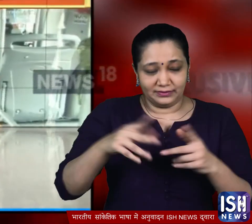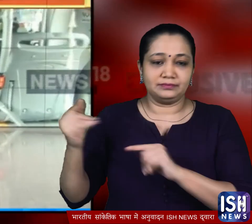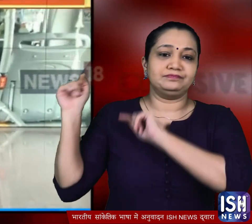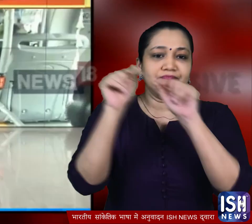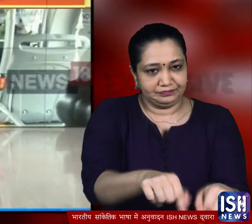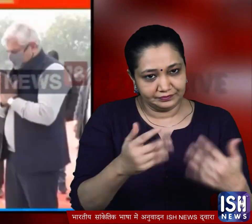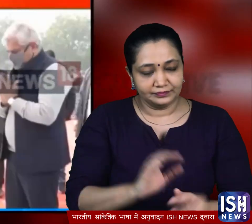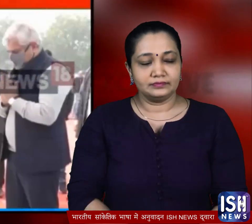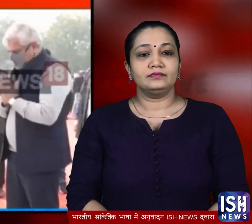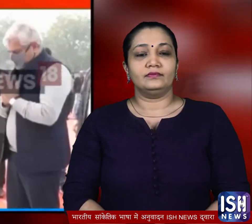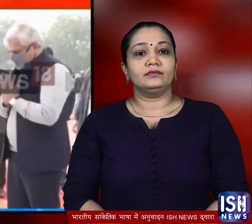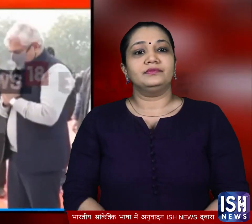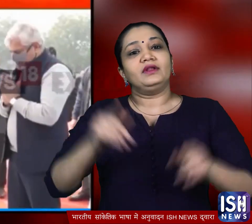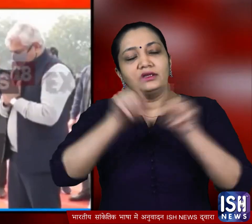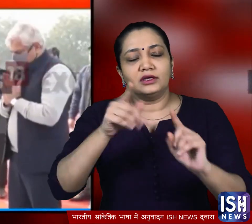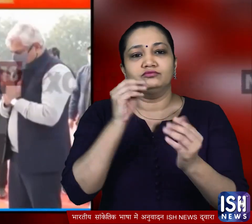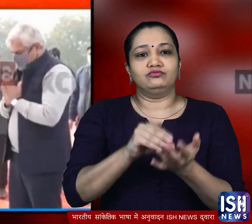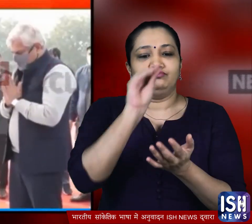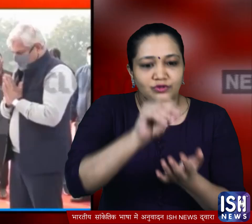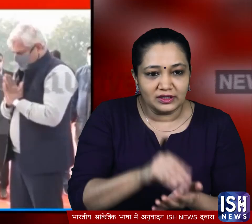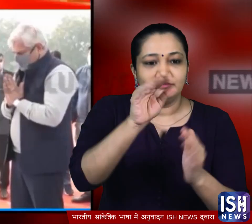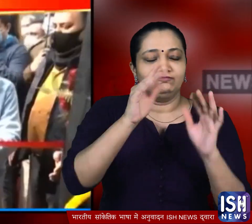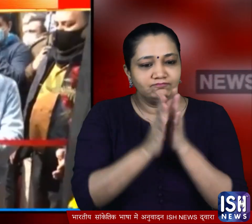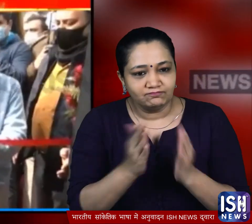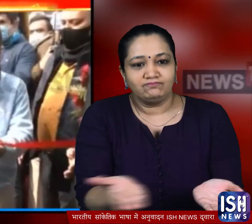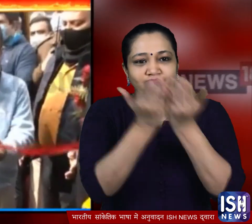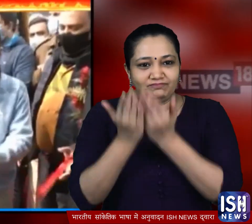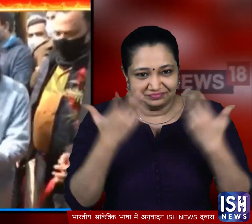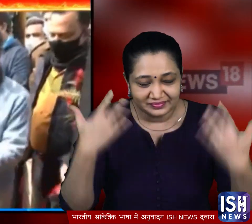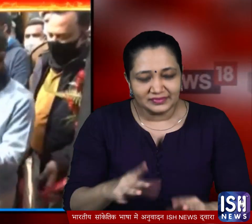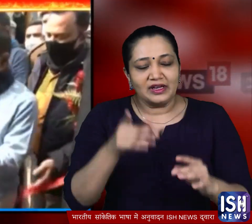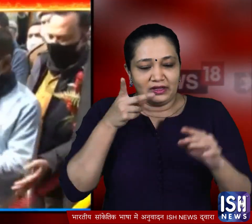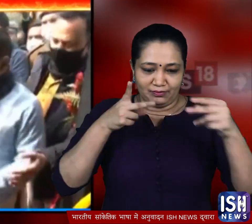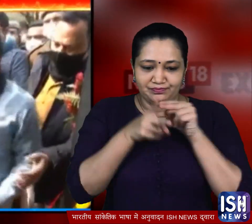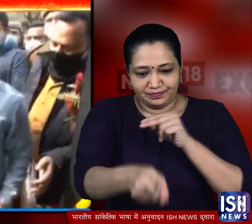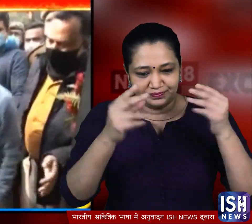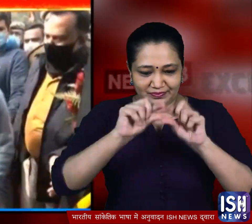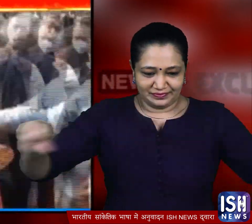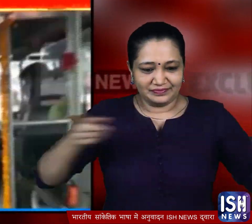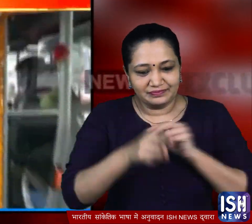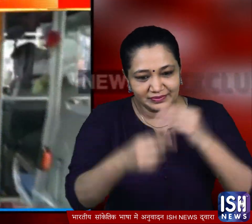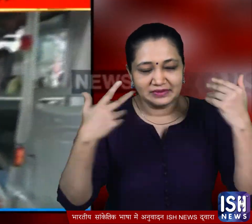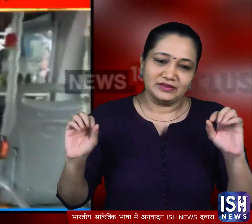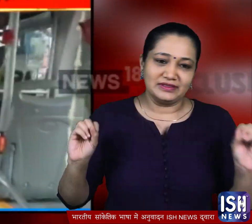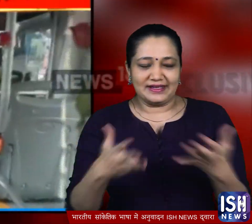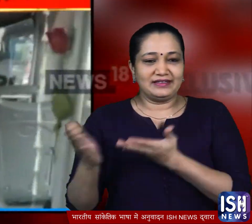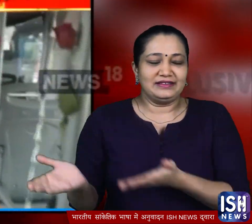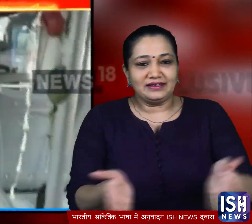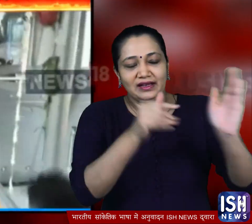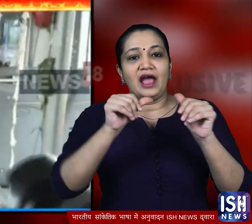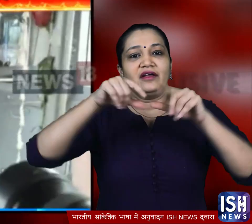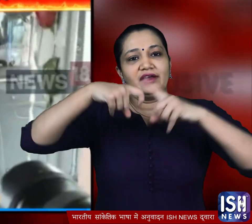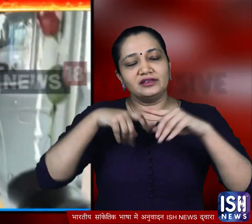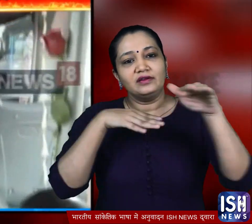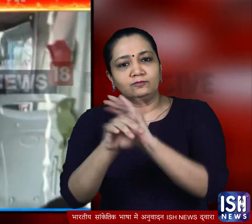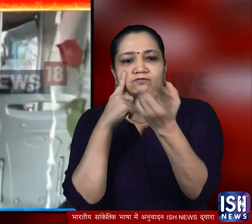पहुंचे, जहां उन्होंने पूजा पाठ करने के बाद नई नवेली बस का रिबन काटकर उद्घाटन किया। इसके बाद अरविंद केजरीवाल ने